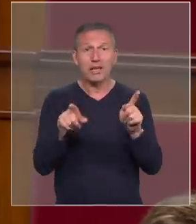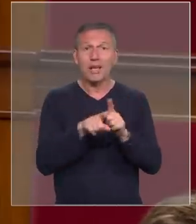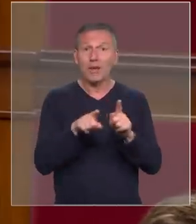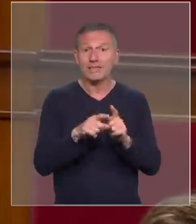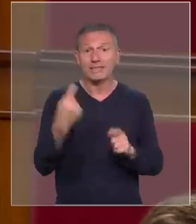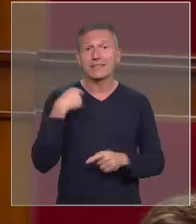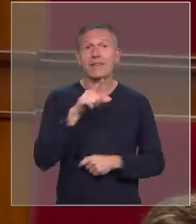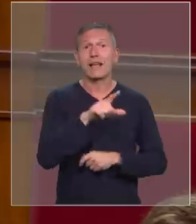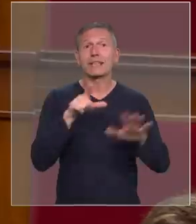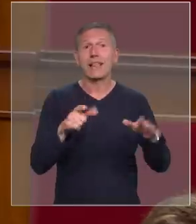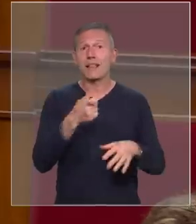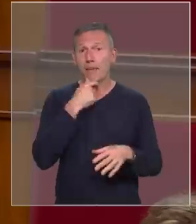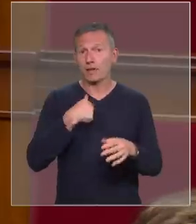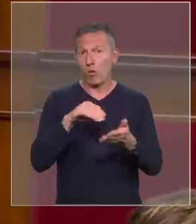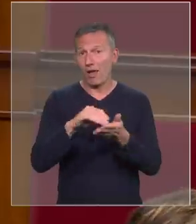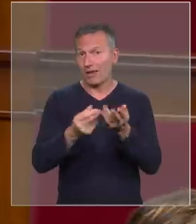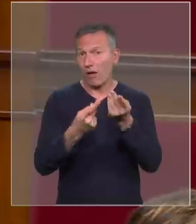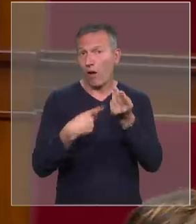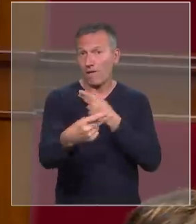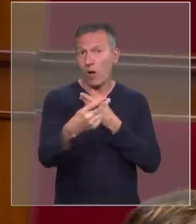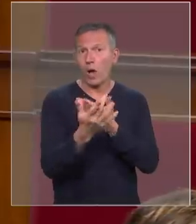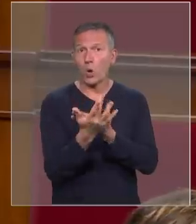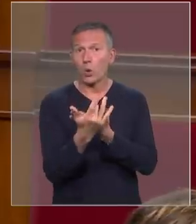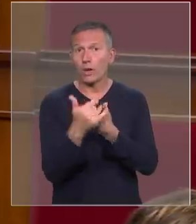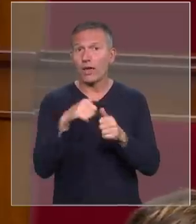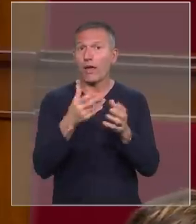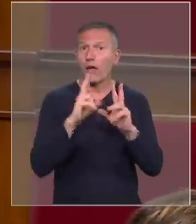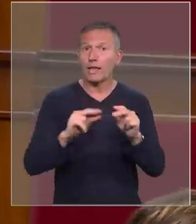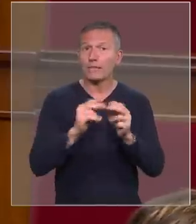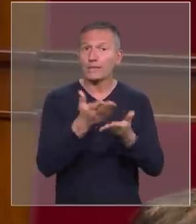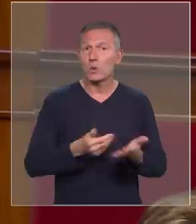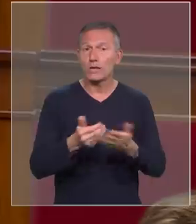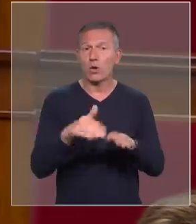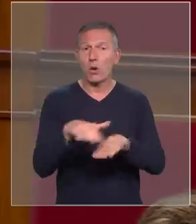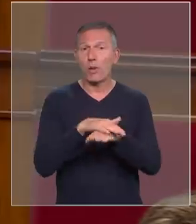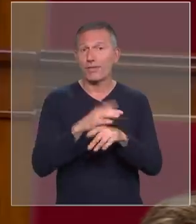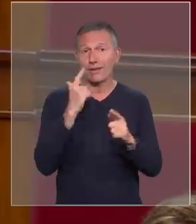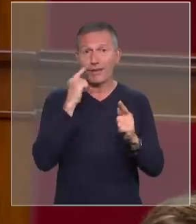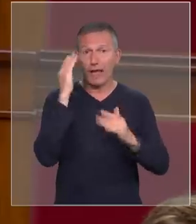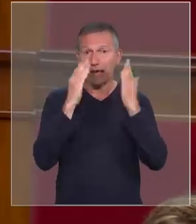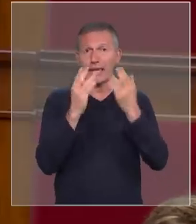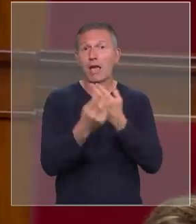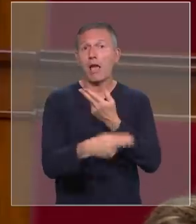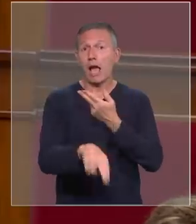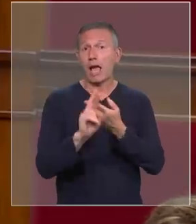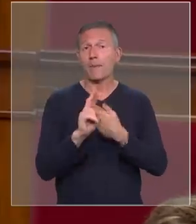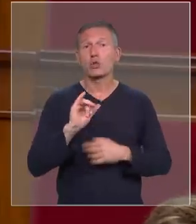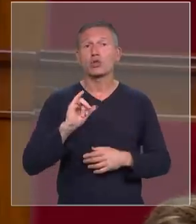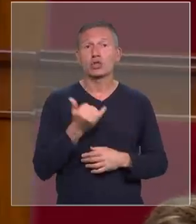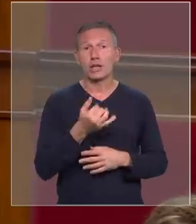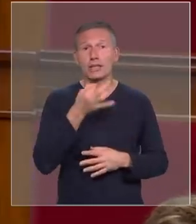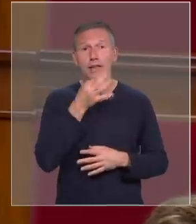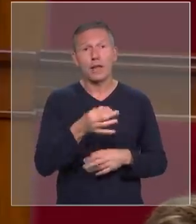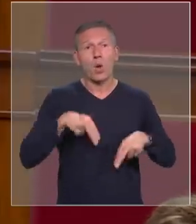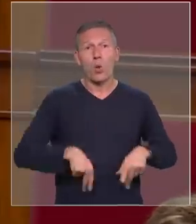le 27 mars dernier, je vous avais écrit, Madame la Ministre, un courrier sur la situation politique inquiétante au Sénégal. Dans une réponse reçue jeudi dernier, vous m'avez indiqué que le